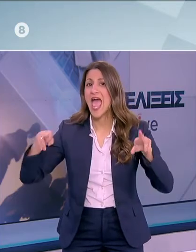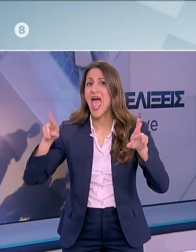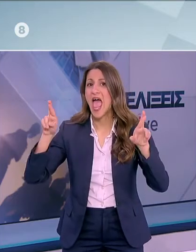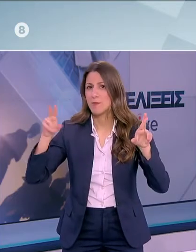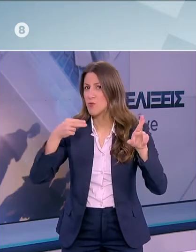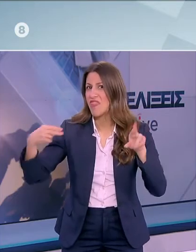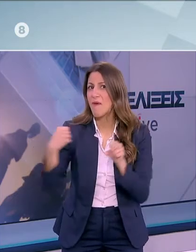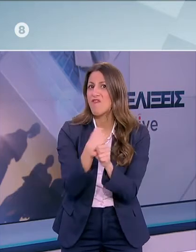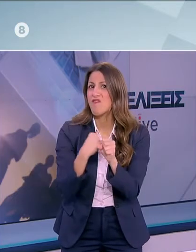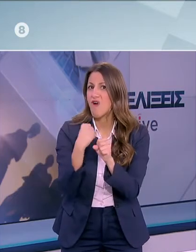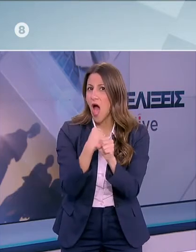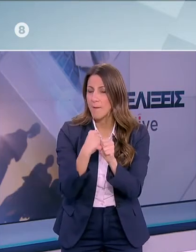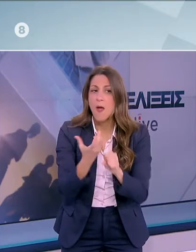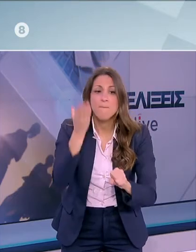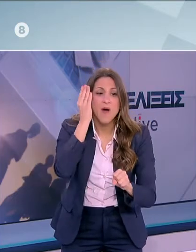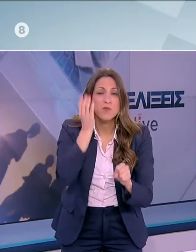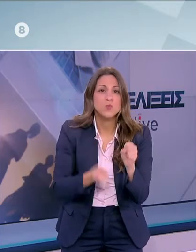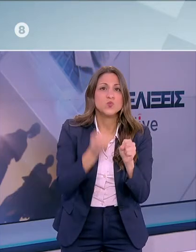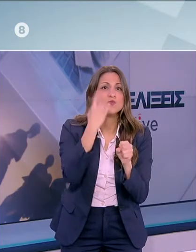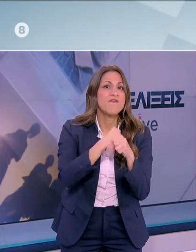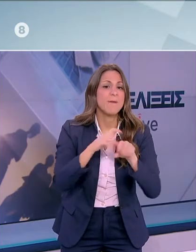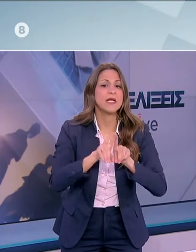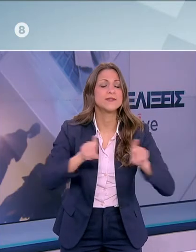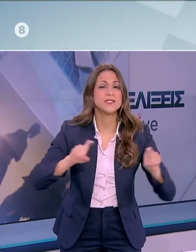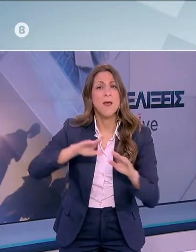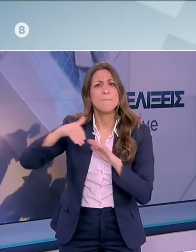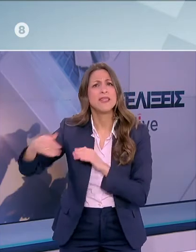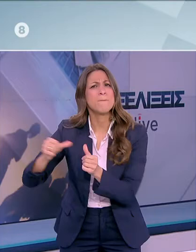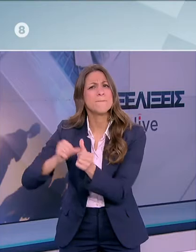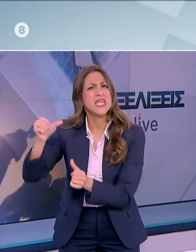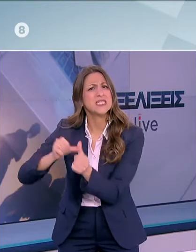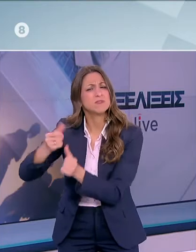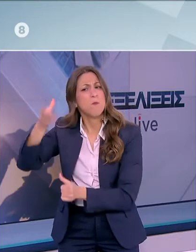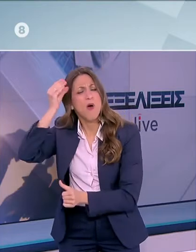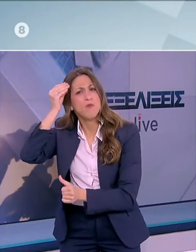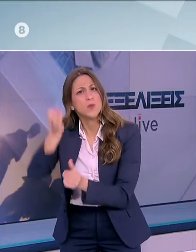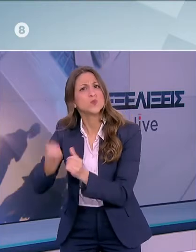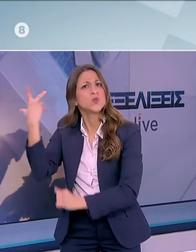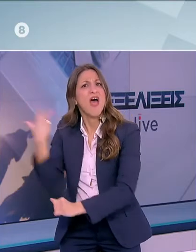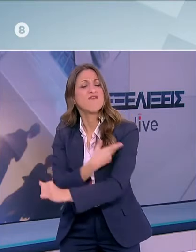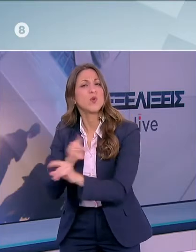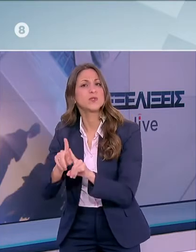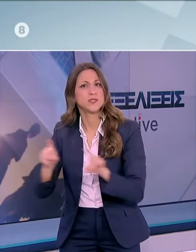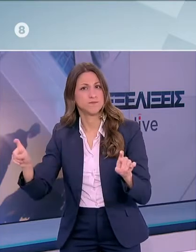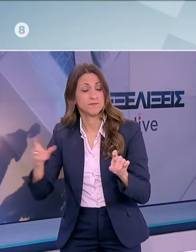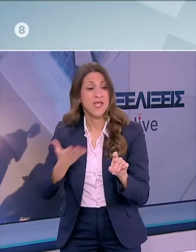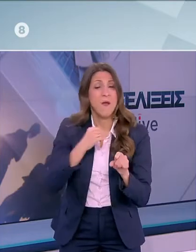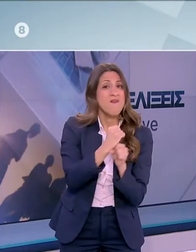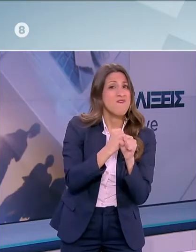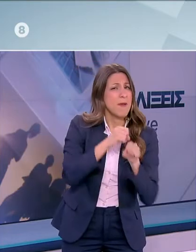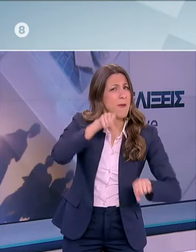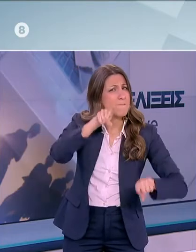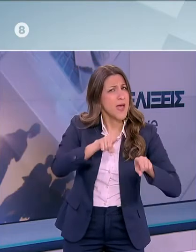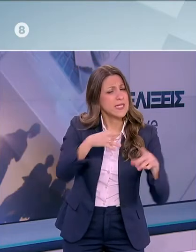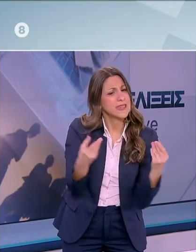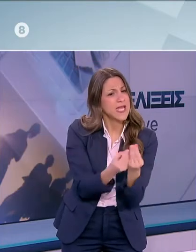φάρμακα και τους επόμενους μήνες για τα εμβόλια. Φάρμακα που χρησιμοποιούνταν για άλλες ασθένειες τώρα μελετώνται με στόχο τον κορονοϊό.